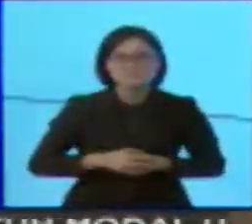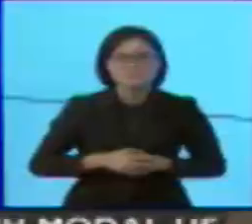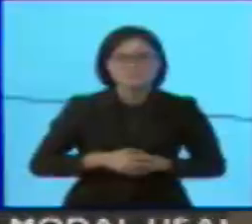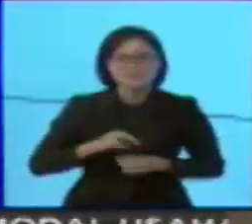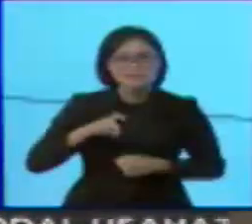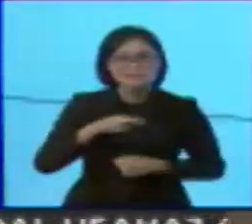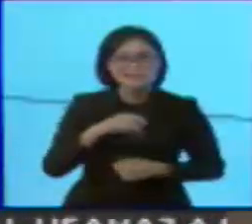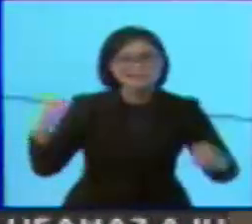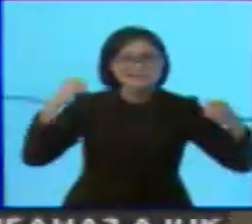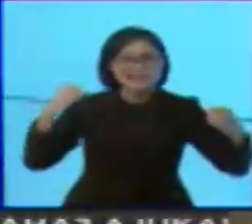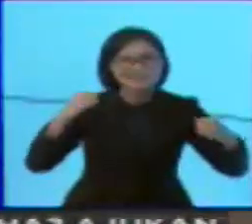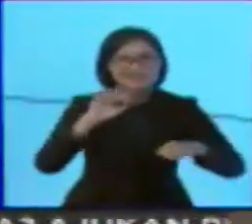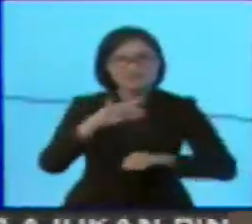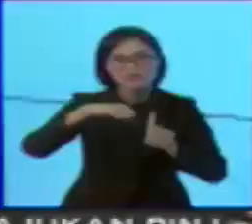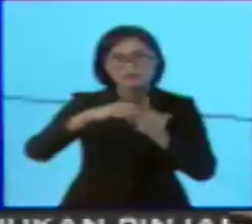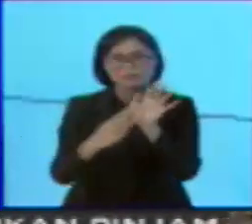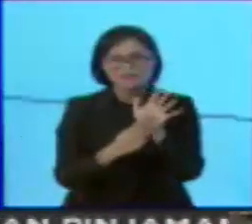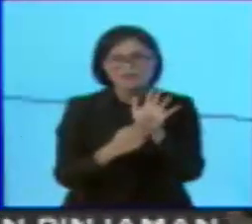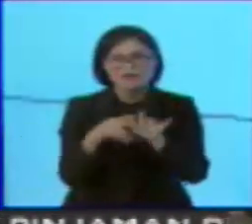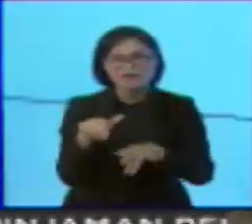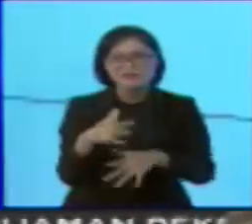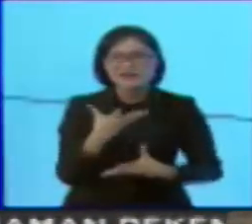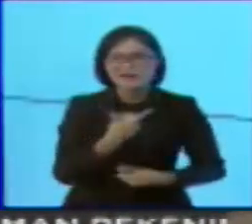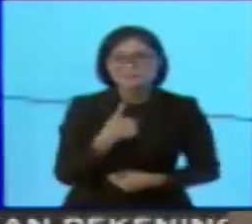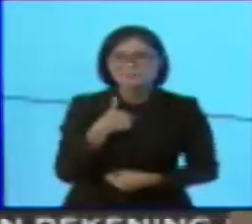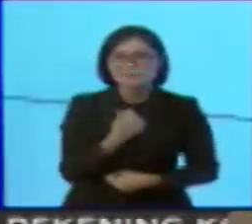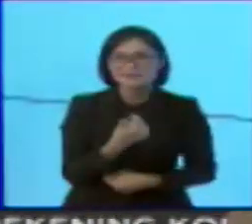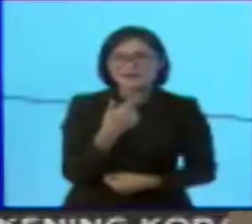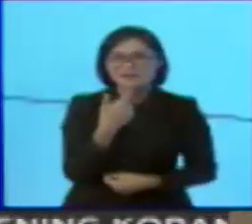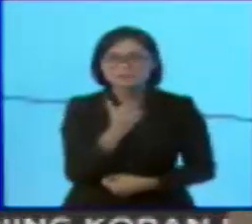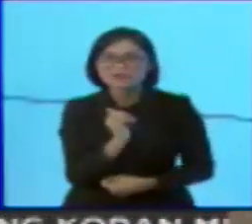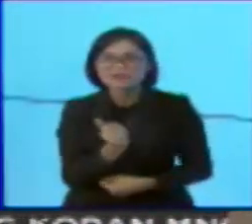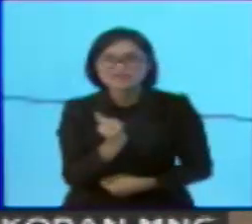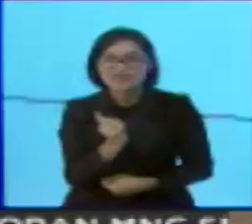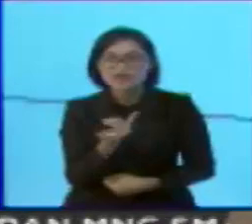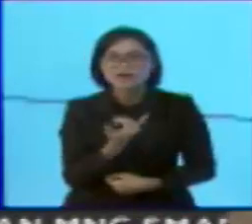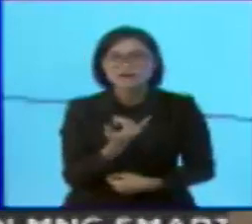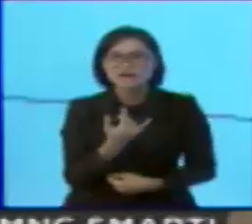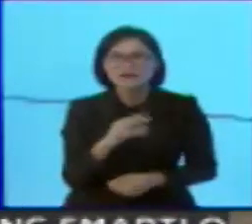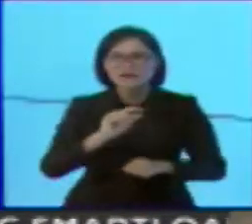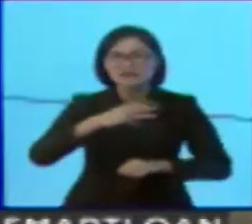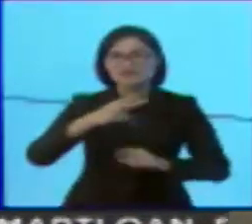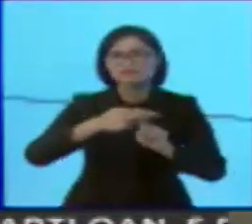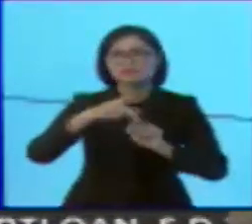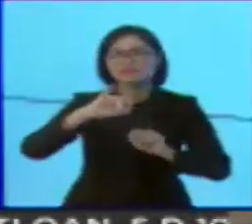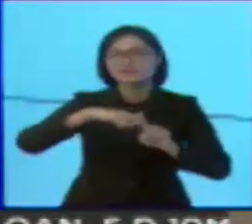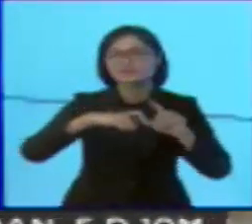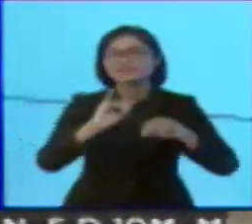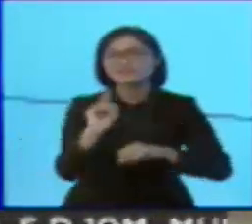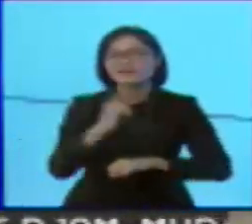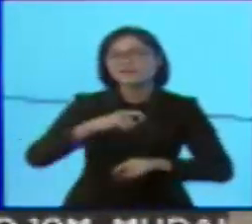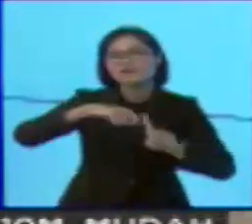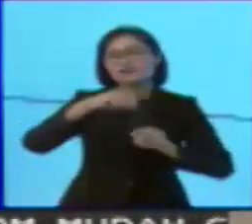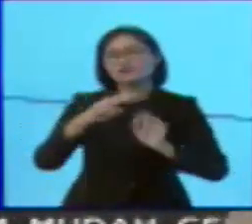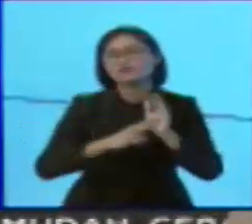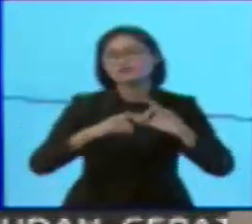Jalan Sehat sejauh 5 km diharapkan mampu menjadi salah satu varian dalam merefleksikan dan memaknai perjalanan konstitusi.